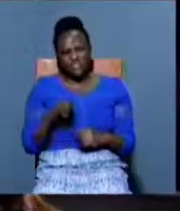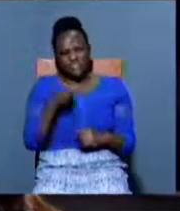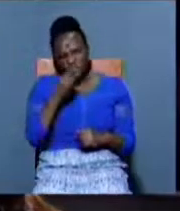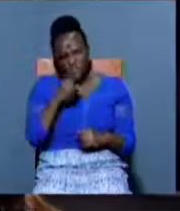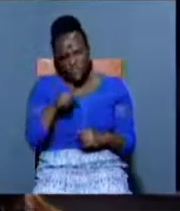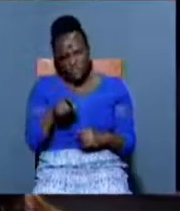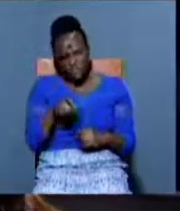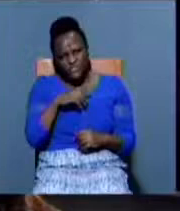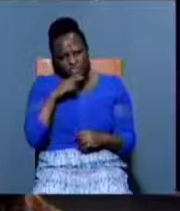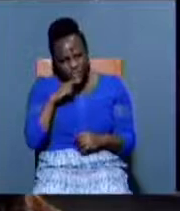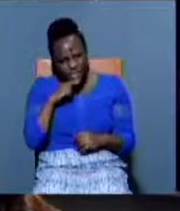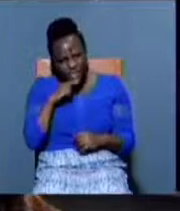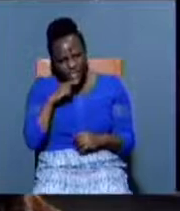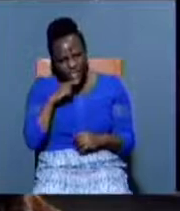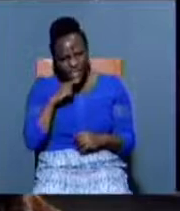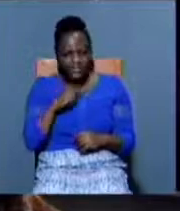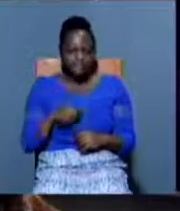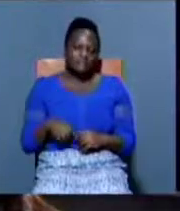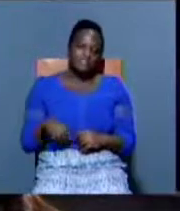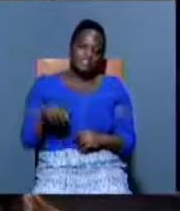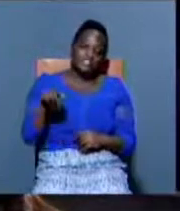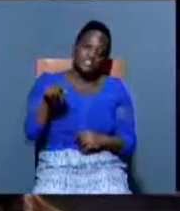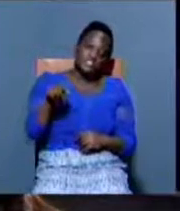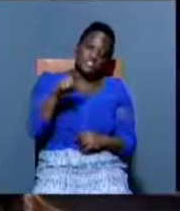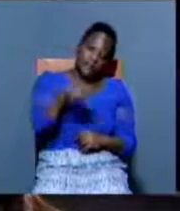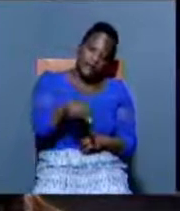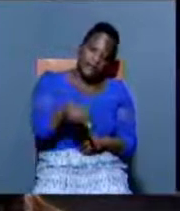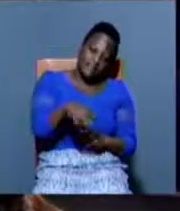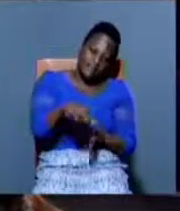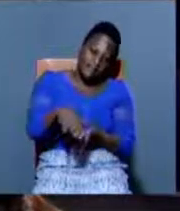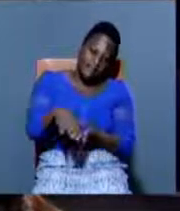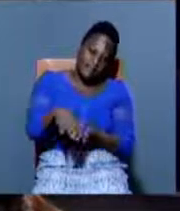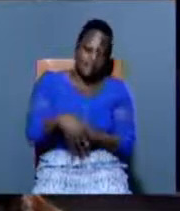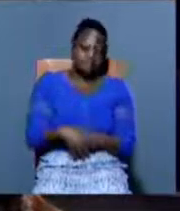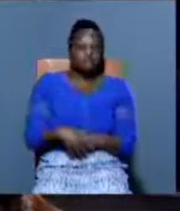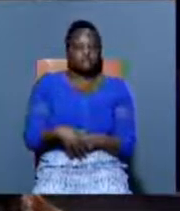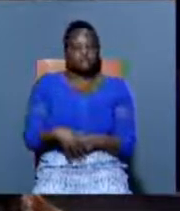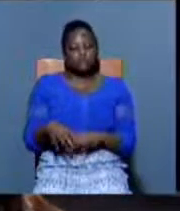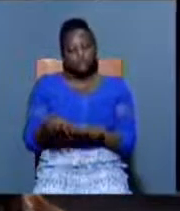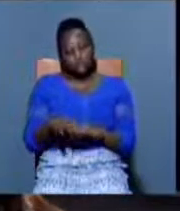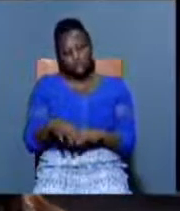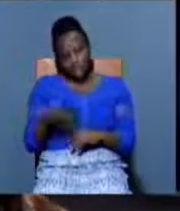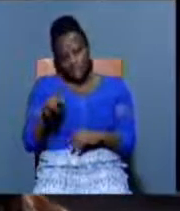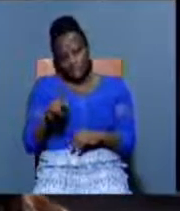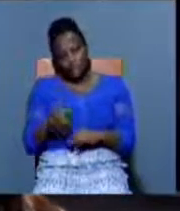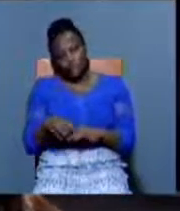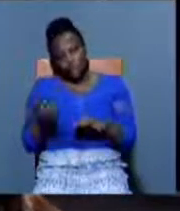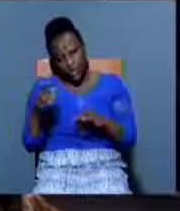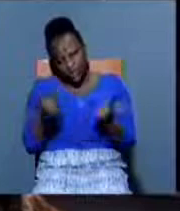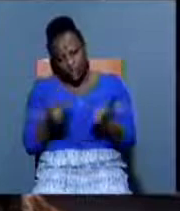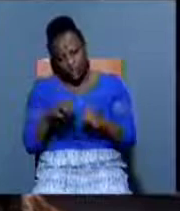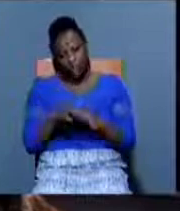tushirikiane. Lakini sasa hivi kuna wanaume wanaoa alafu wao ndo wanakuwa